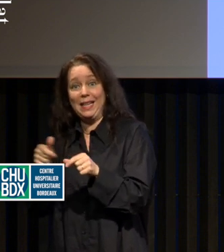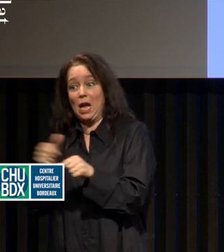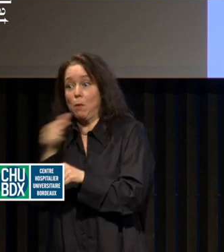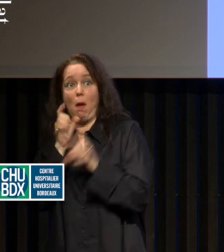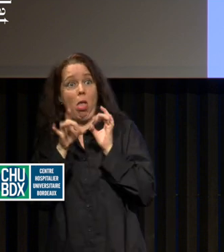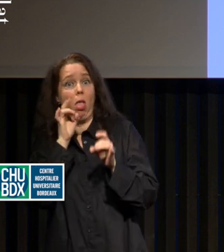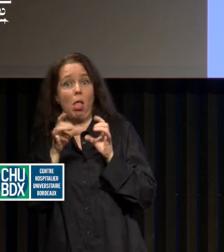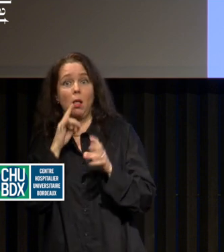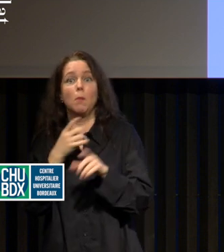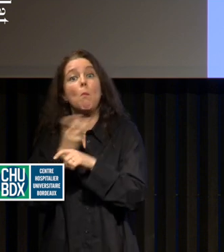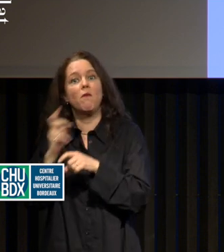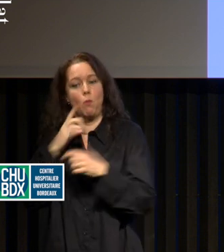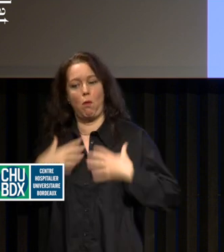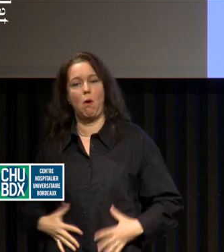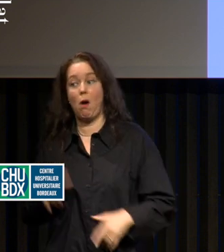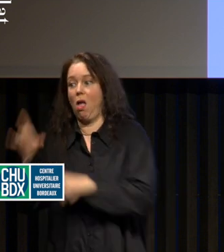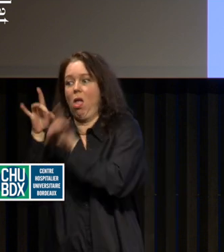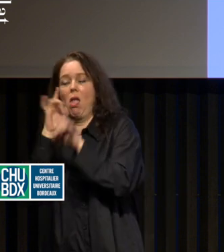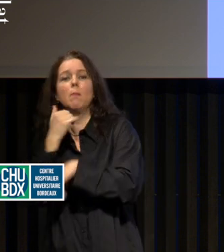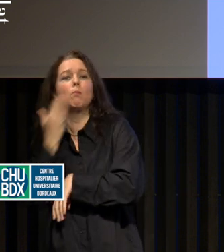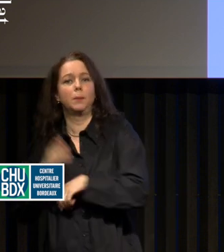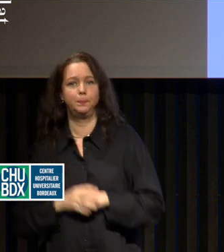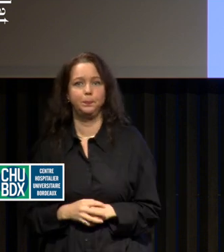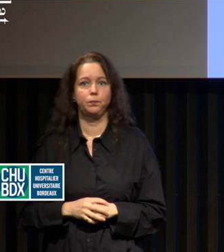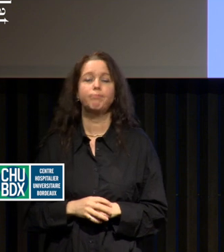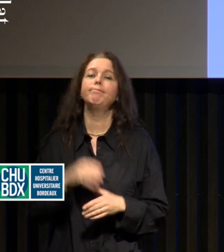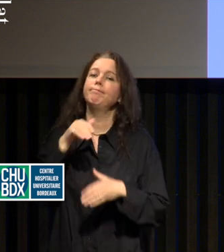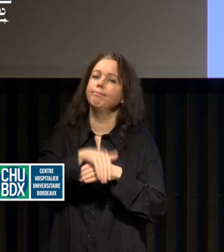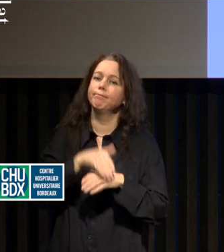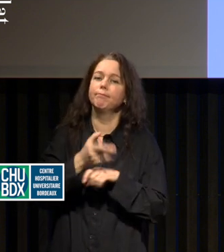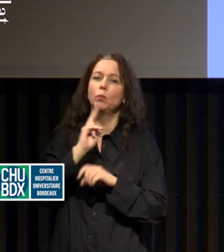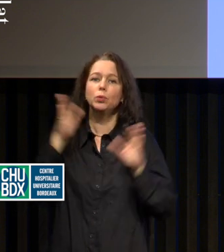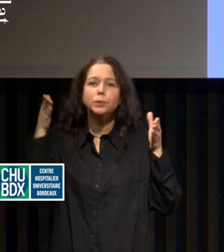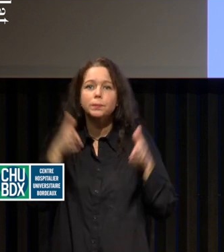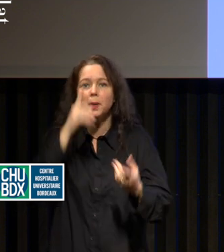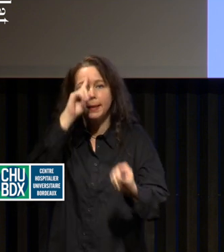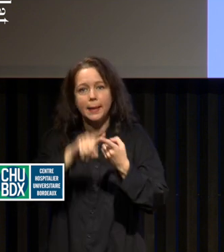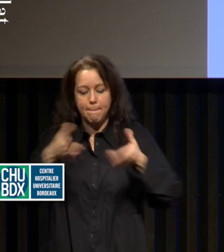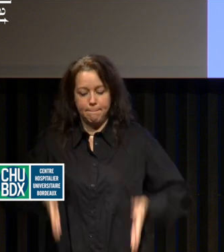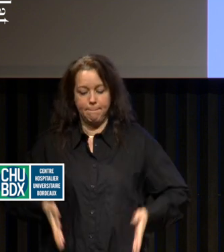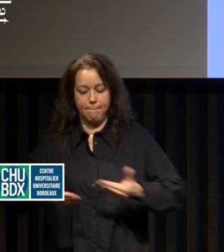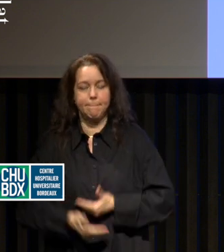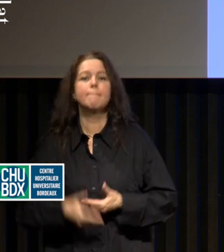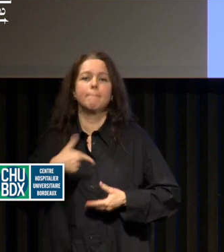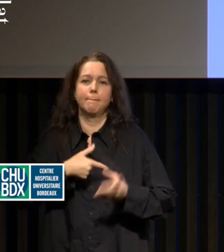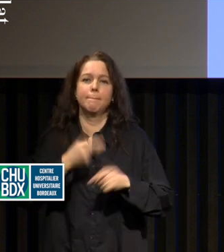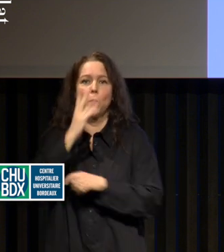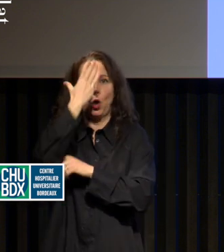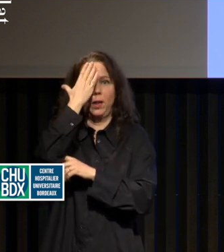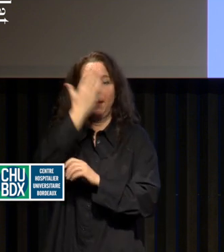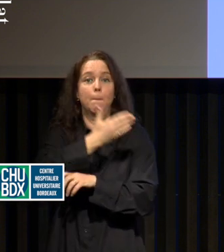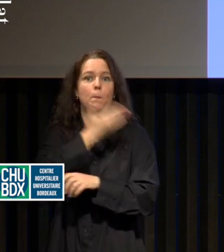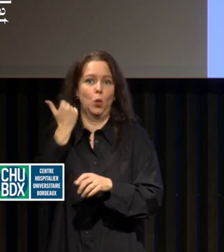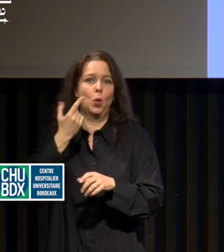l'organisme. Et puis, je vais vous parler, moi, ce soir, du microbiote intestinal, parce que c'est quand même celui qu'on connaît le mieux et c'est celui qui est le plus